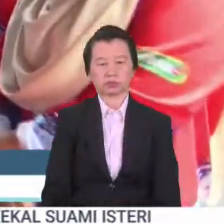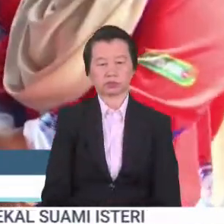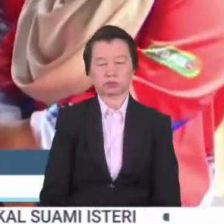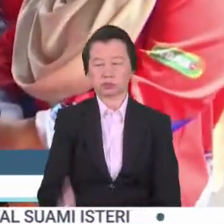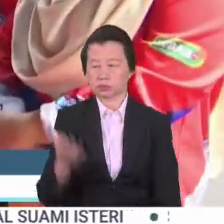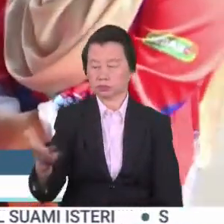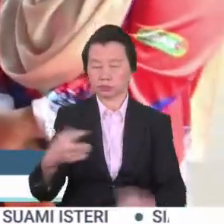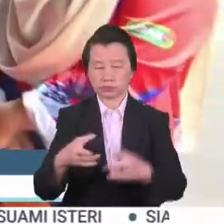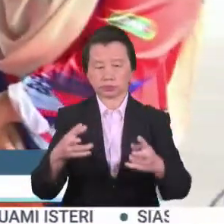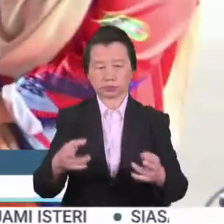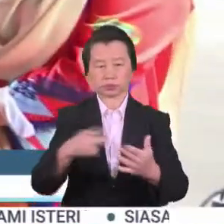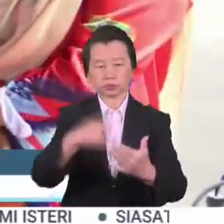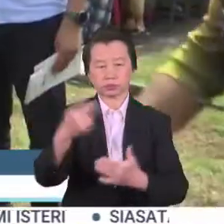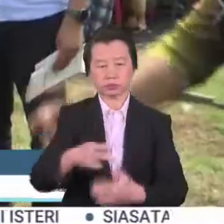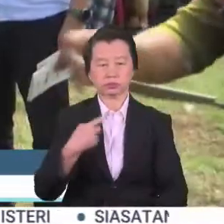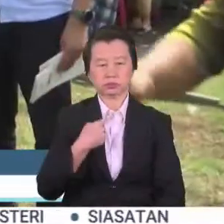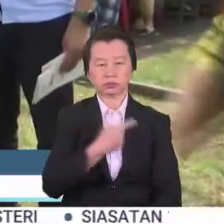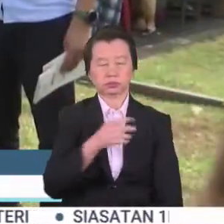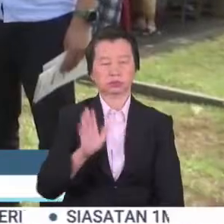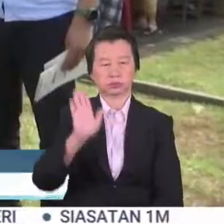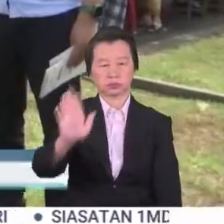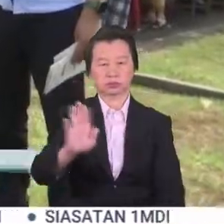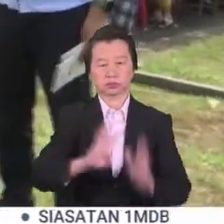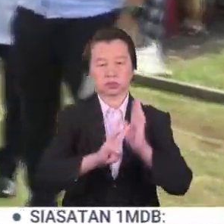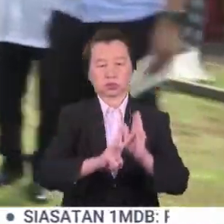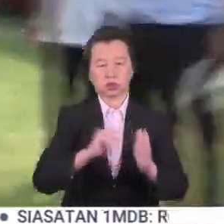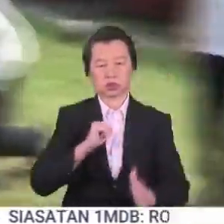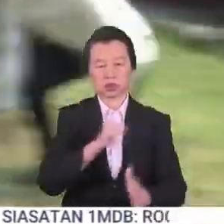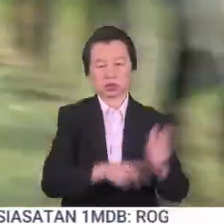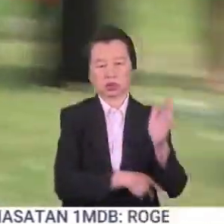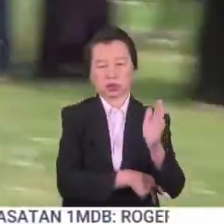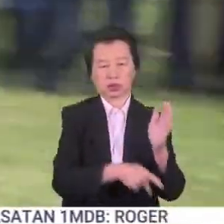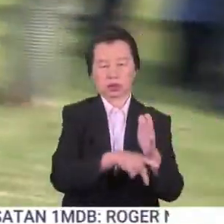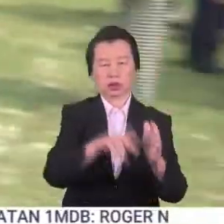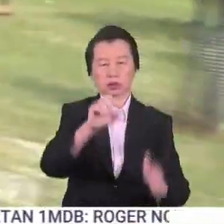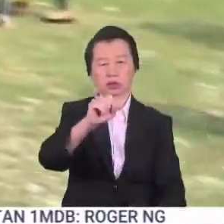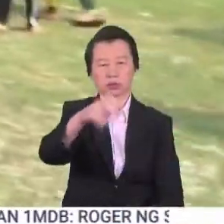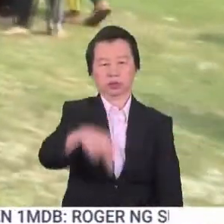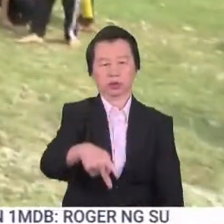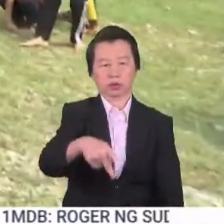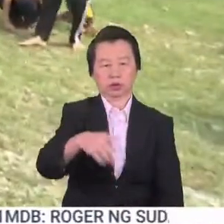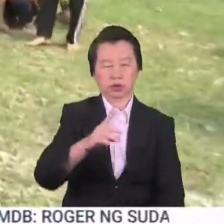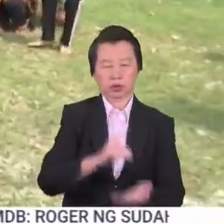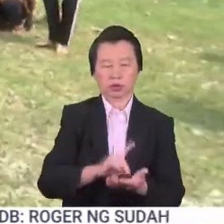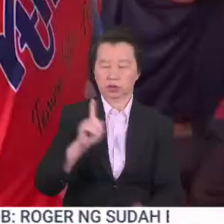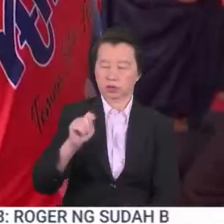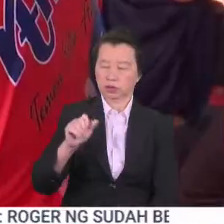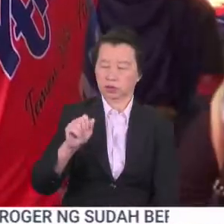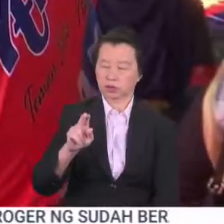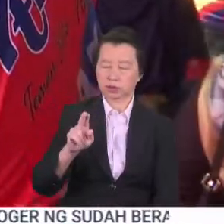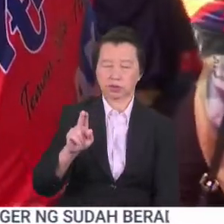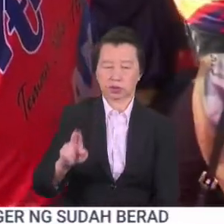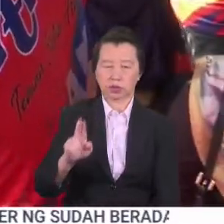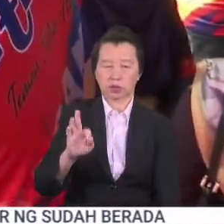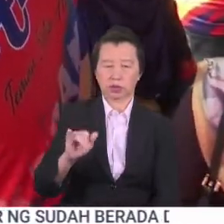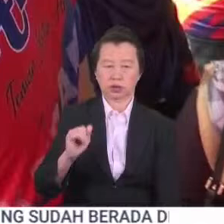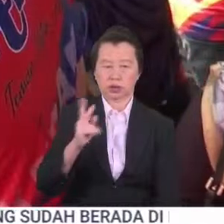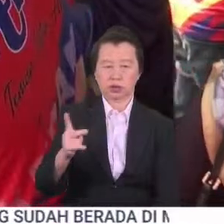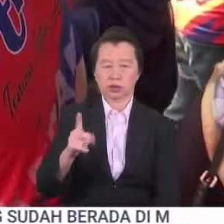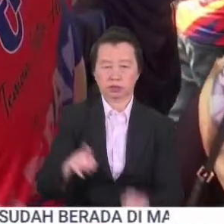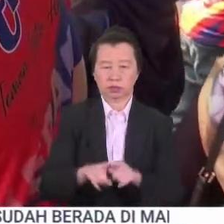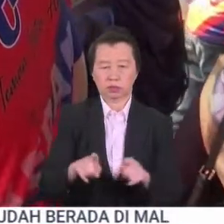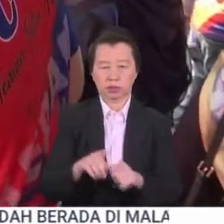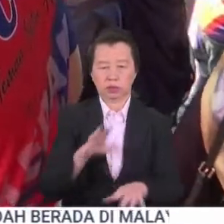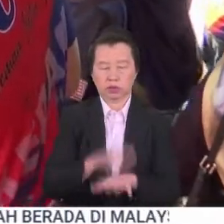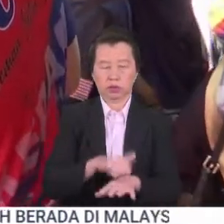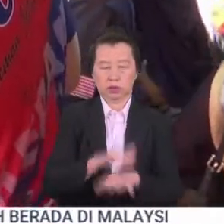beliau merasmikan program kita Madani mewakili ahli parlimen sungai petani Dr Taufiq Johari di flat pay nahu yang turut dimeriahkan